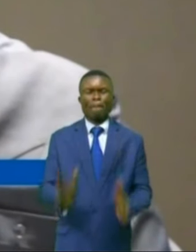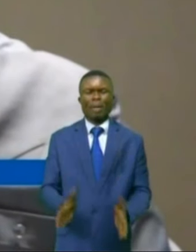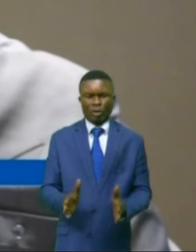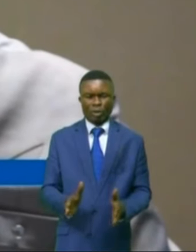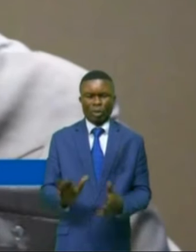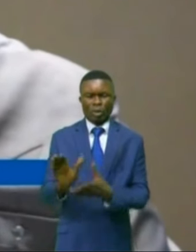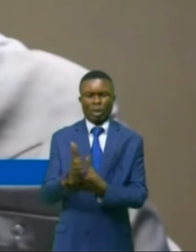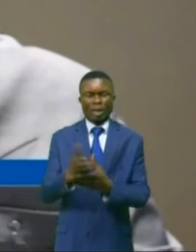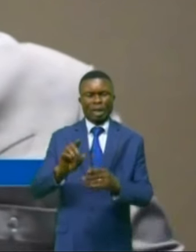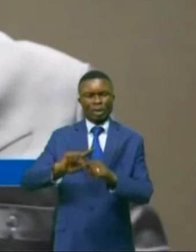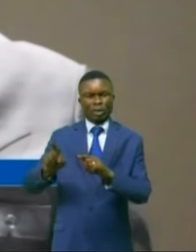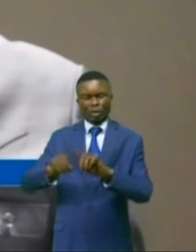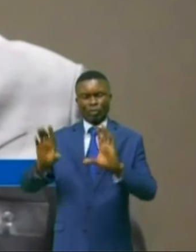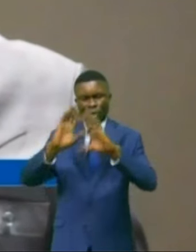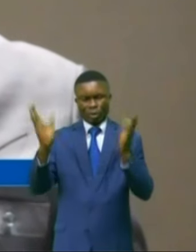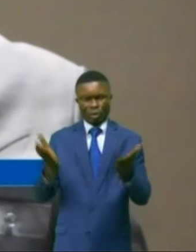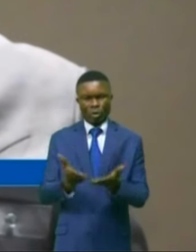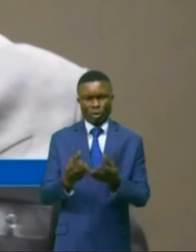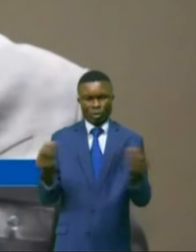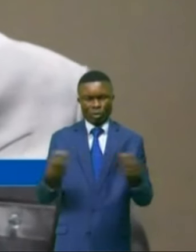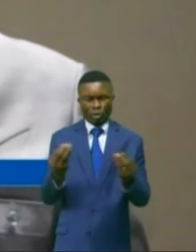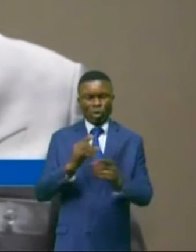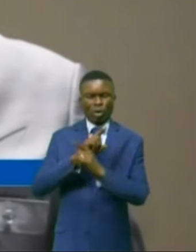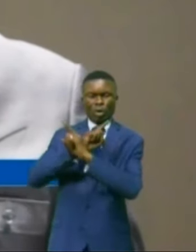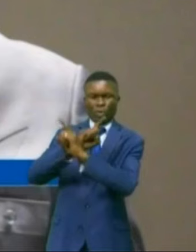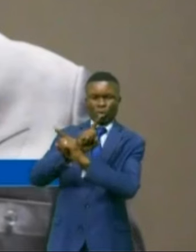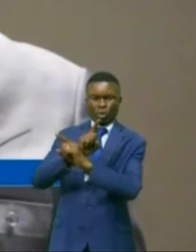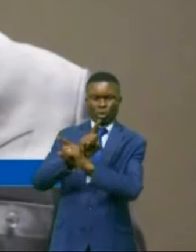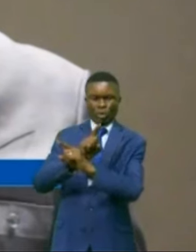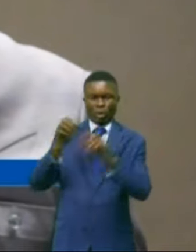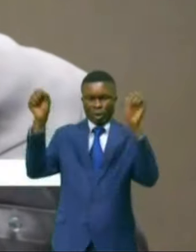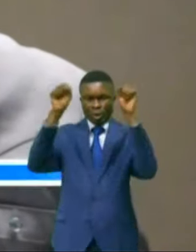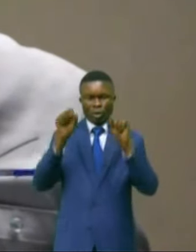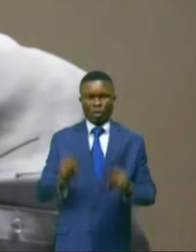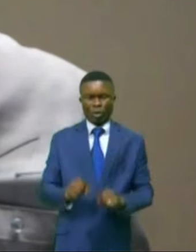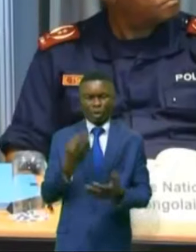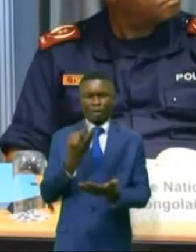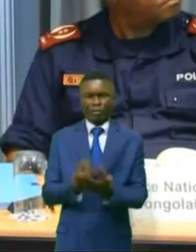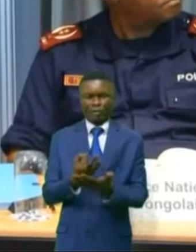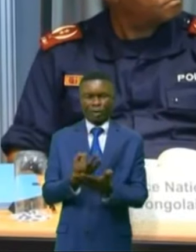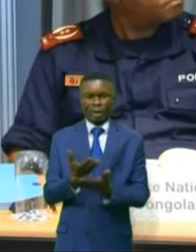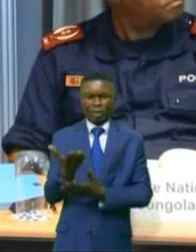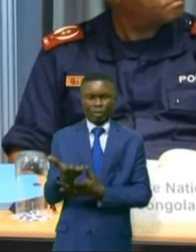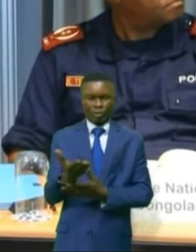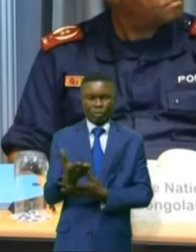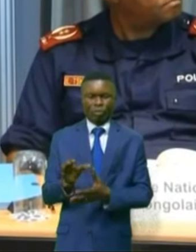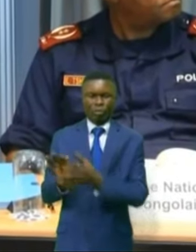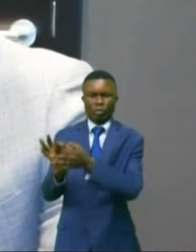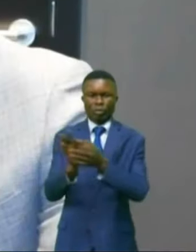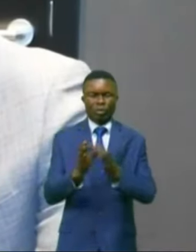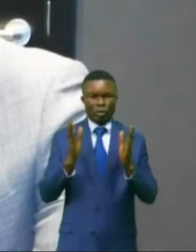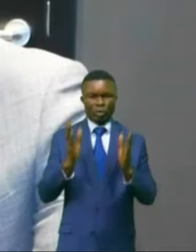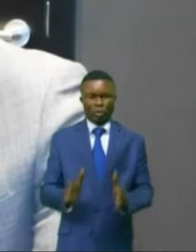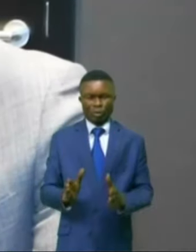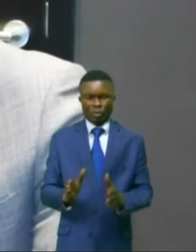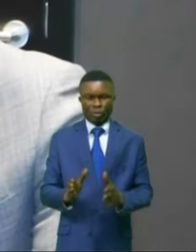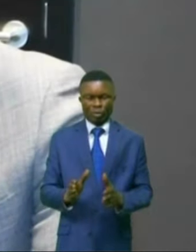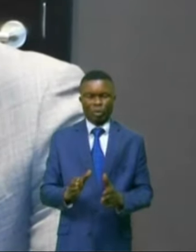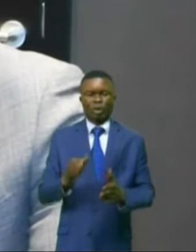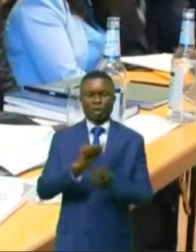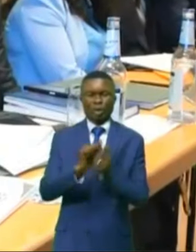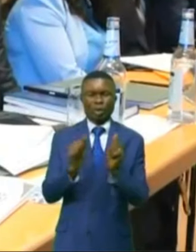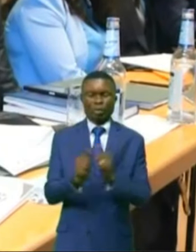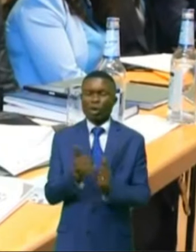nos différents services en vue de protéger notre système financier. La coordination dans la répression des